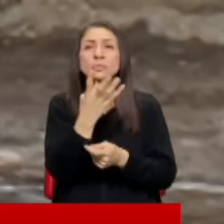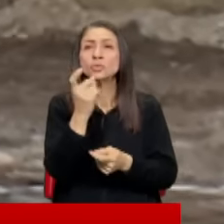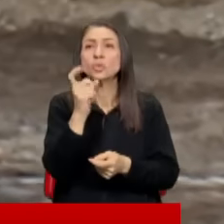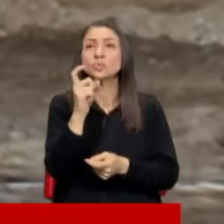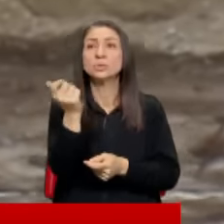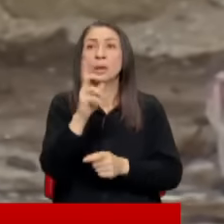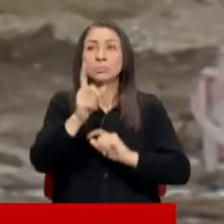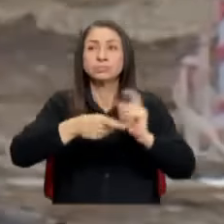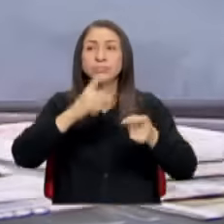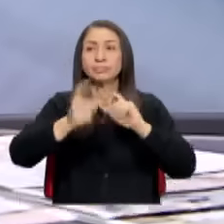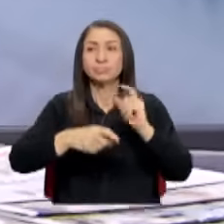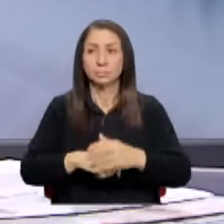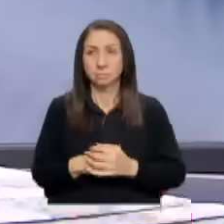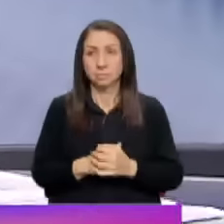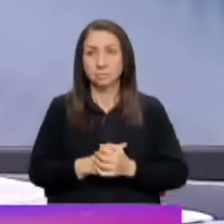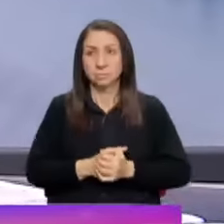yükseldi.